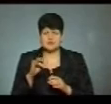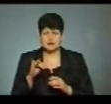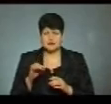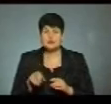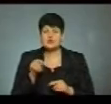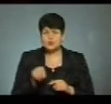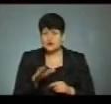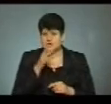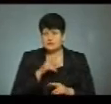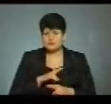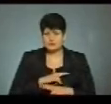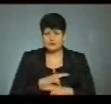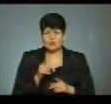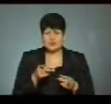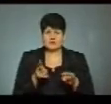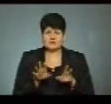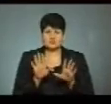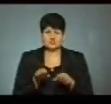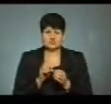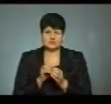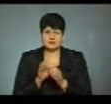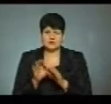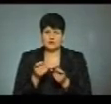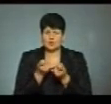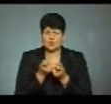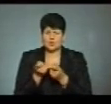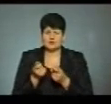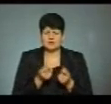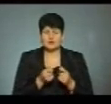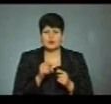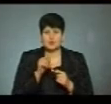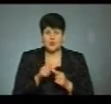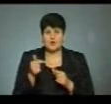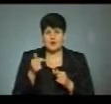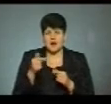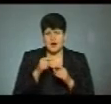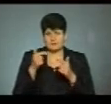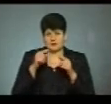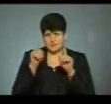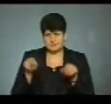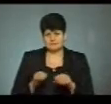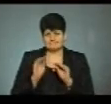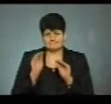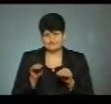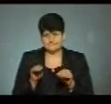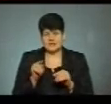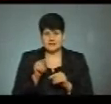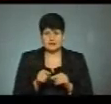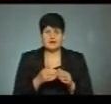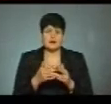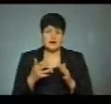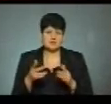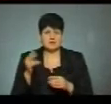він загинув, так воно все і осталося. Просто деякі там його грамоти повісили. І ті речі, які